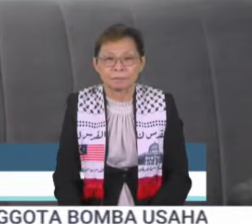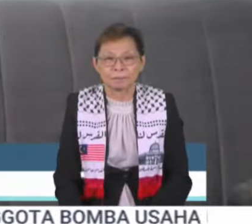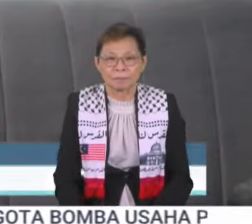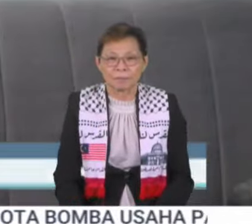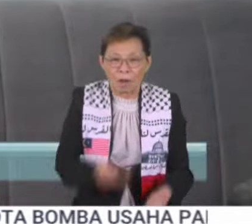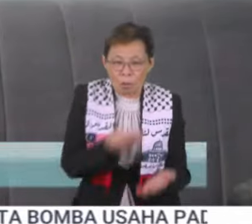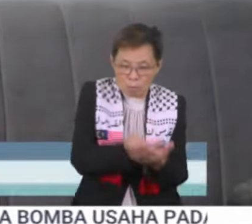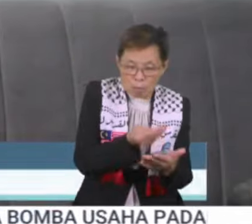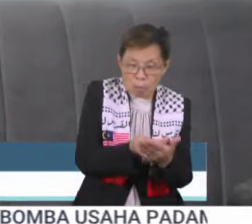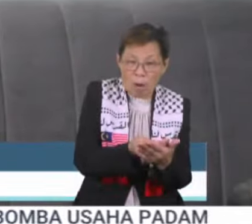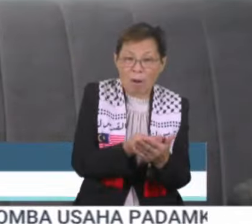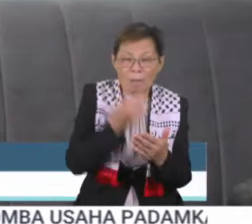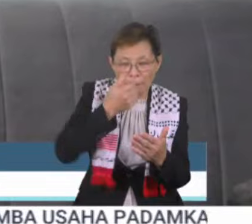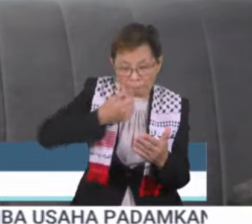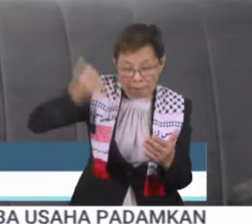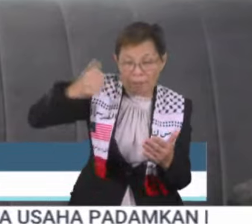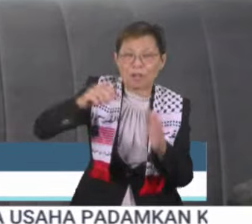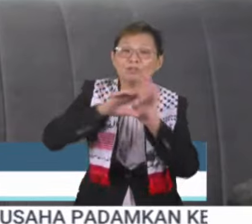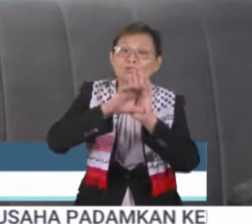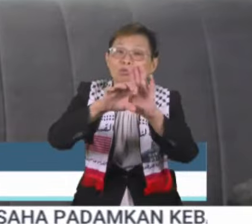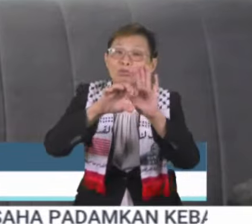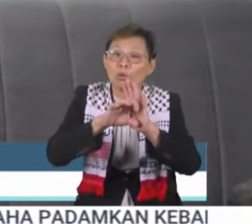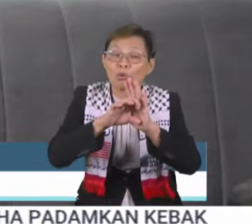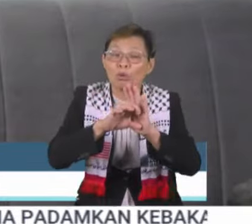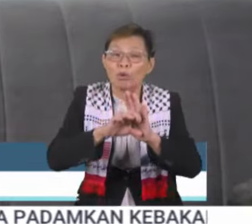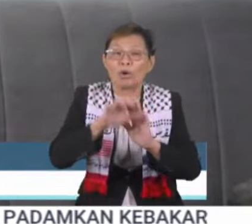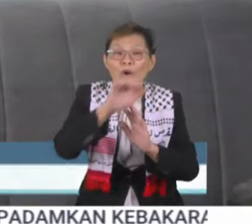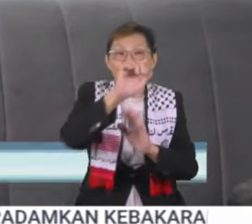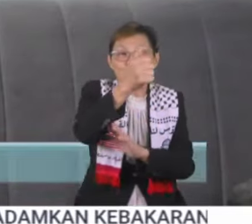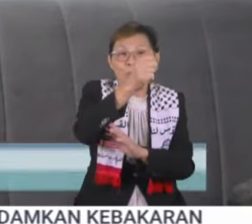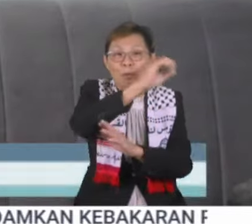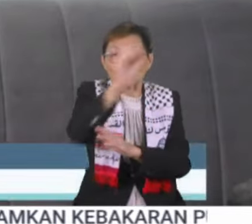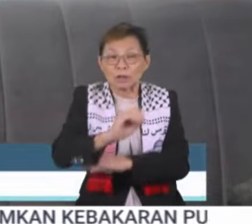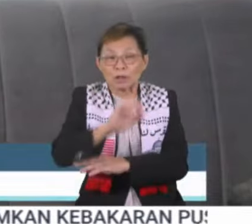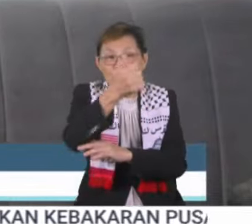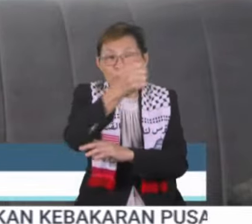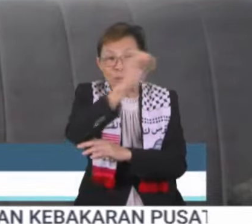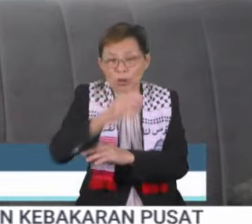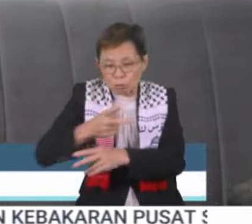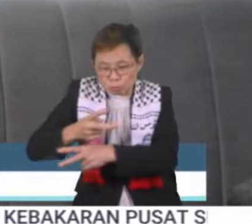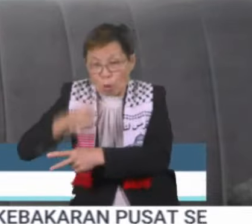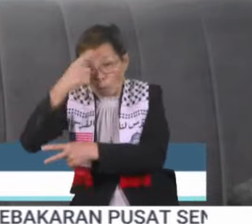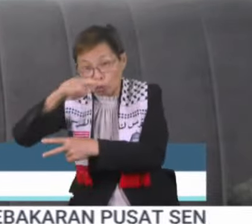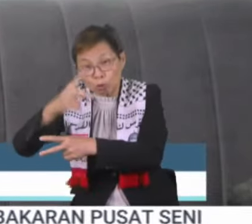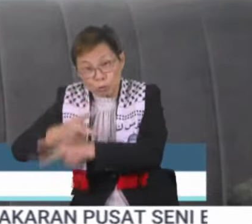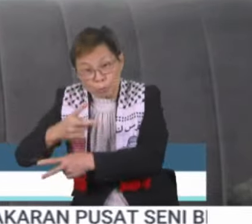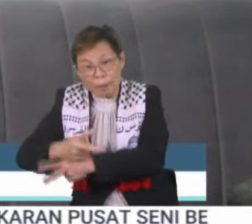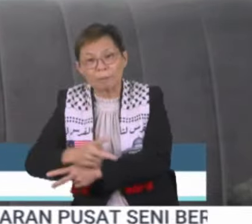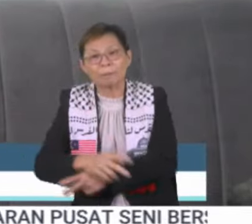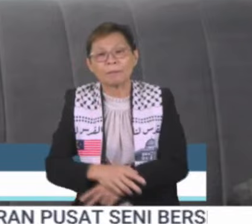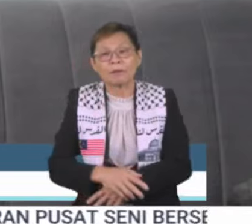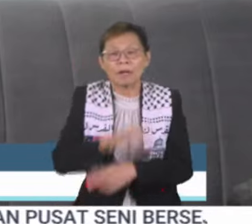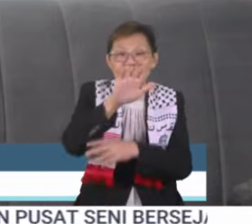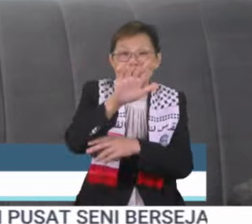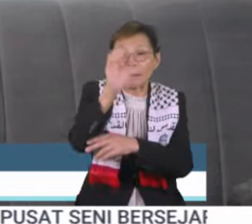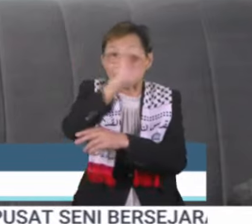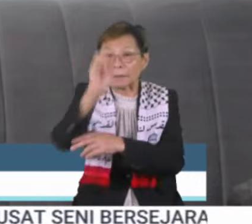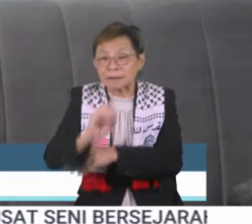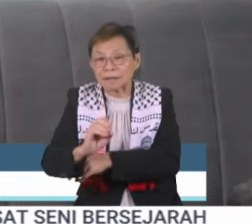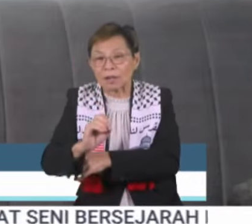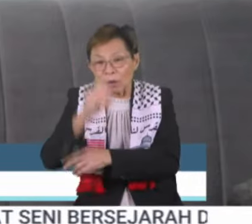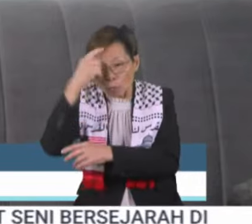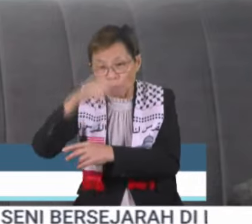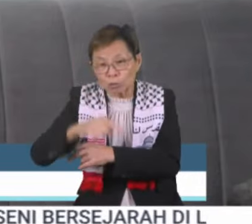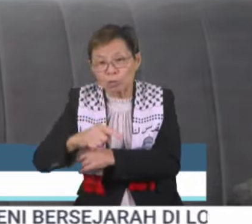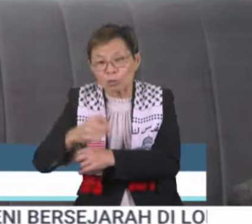Rancangan kewangan yang lebih baik, contohnya 10% digunakan untuk simpanan dan mungkin 5% lagi